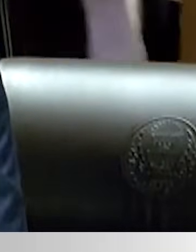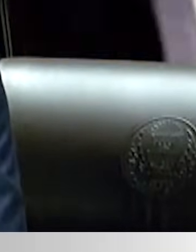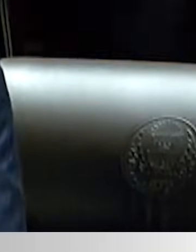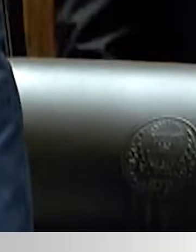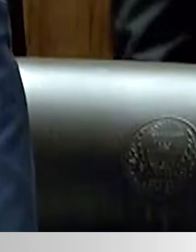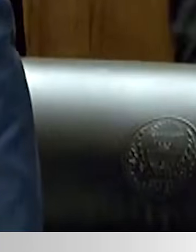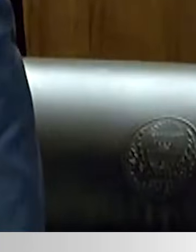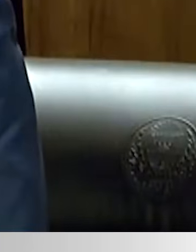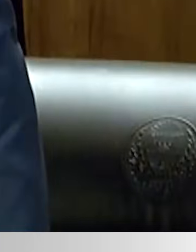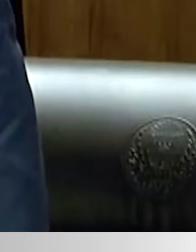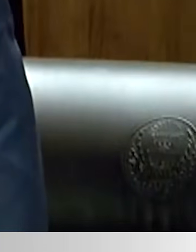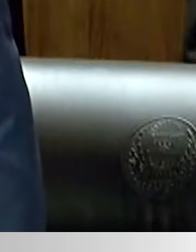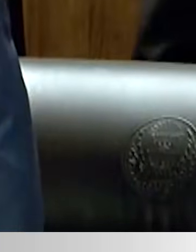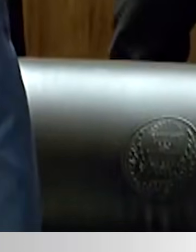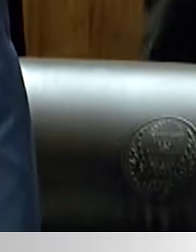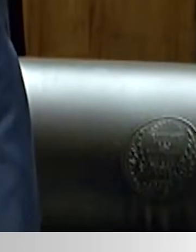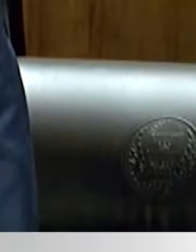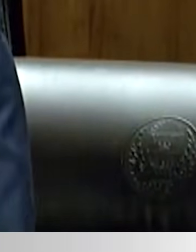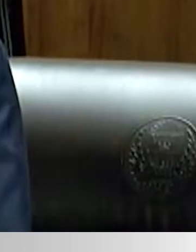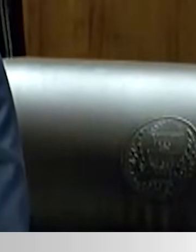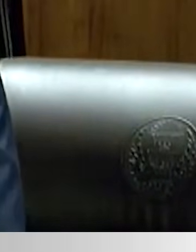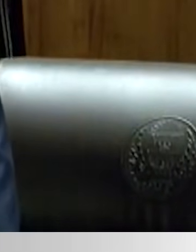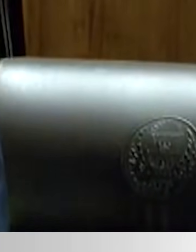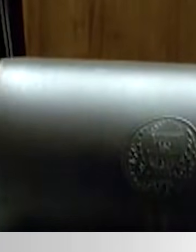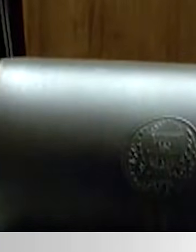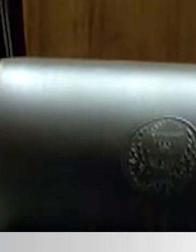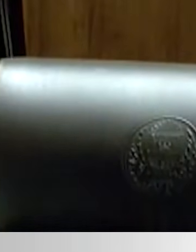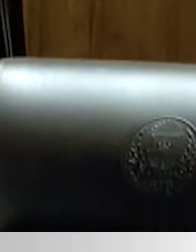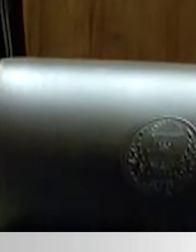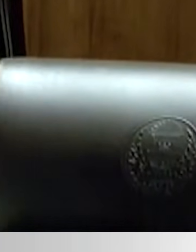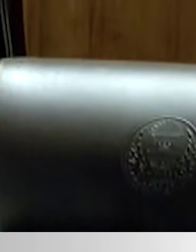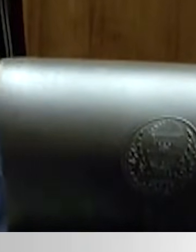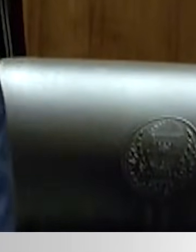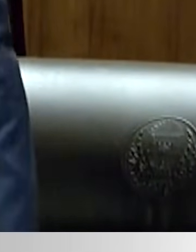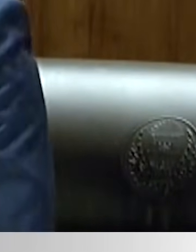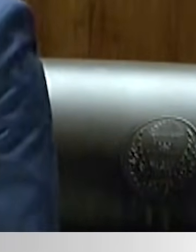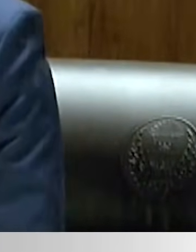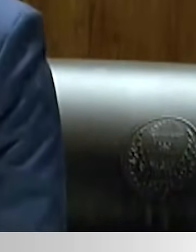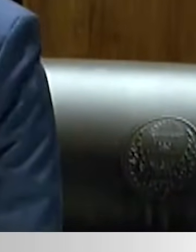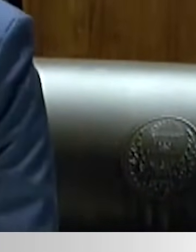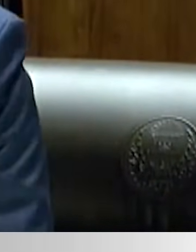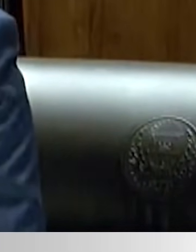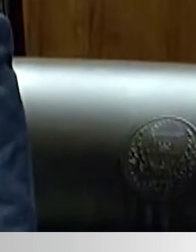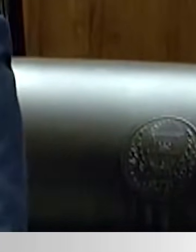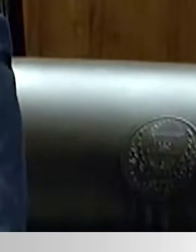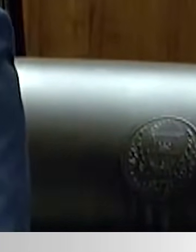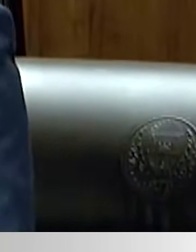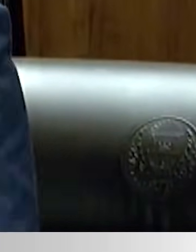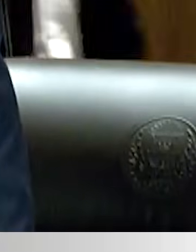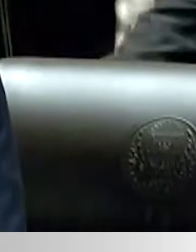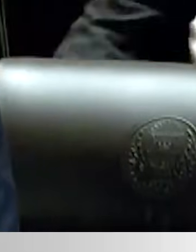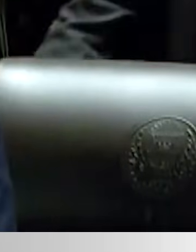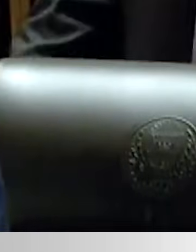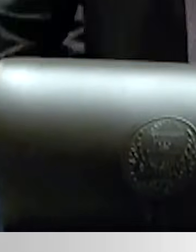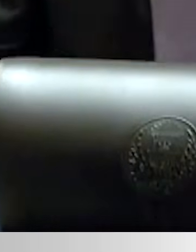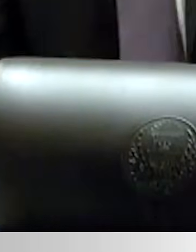เพิ่มขึ้นหากมีแต่การกู้เงินเพิ่มขึ้นเมื่อครบวาระสิ่งที่รัฐบาลจะฝากให้ประชาชนจดจำคือหนี้ก้อนโตกับถุงเท้าสีชมพูเท่านั้